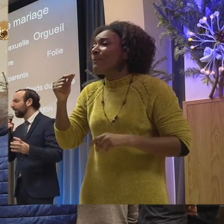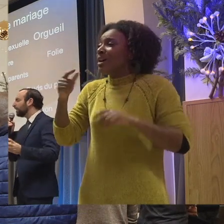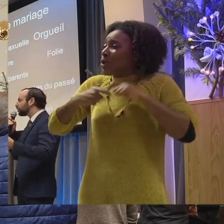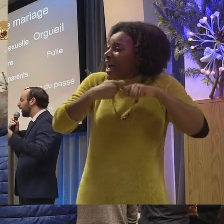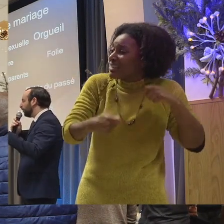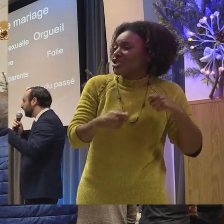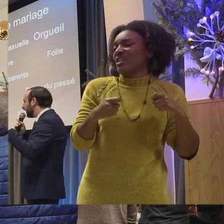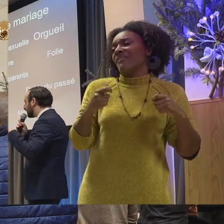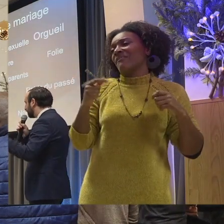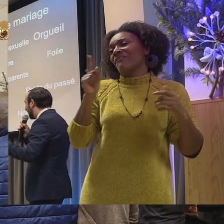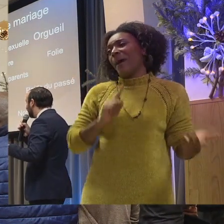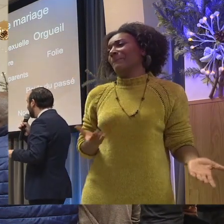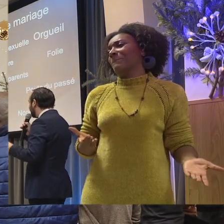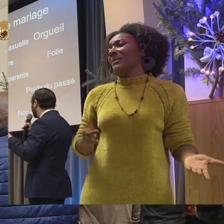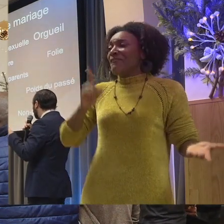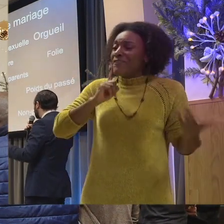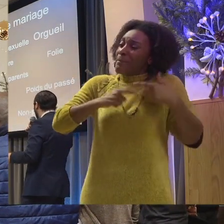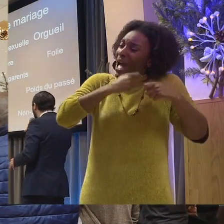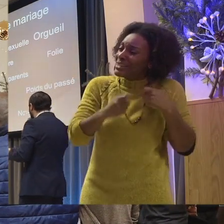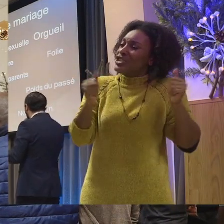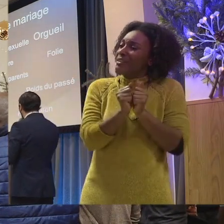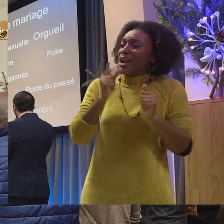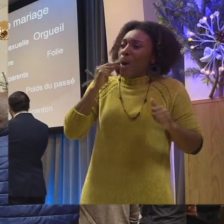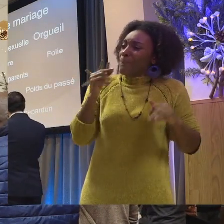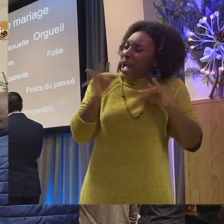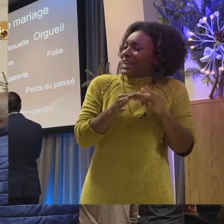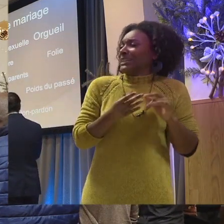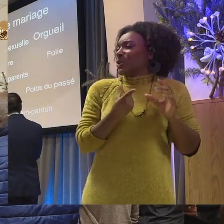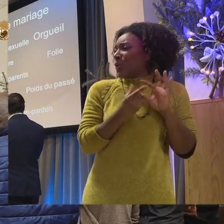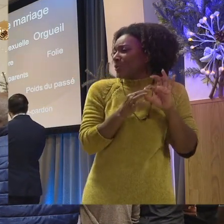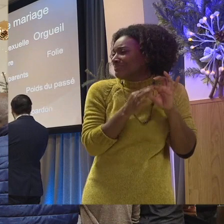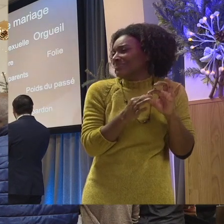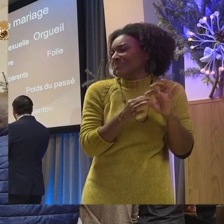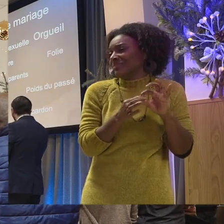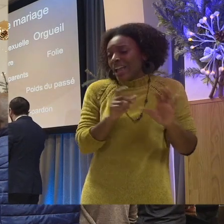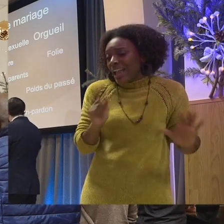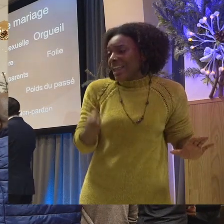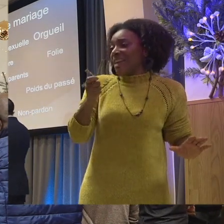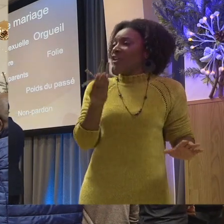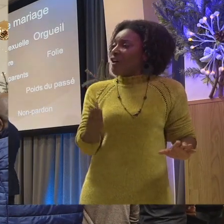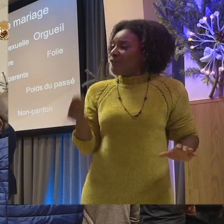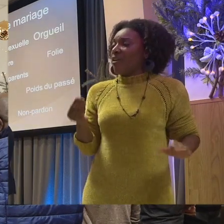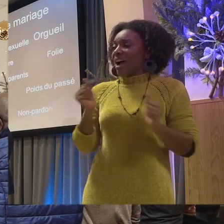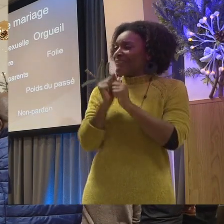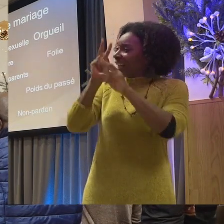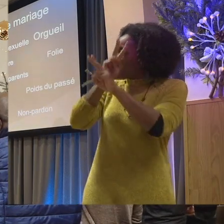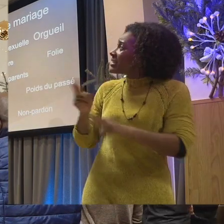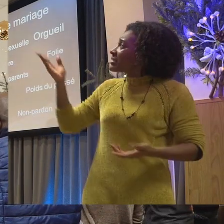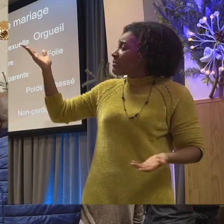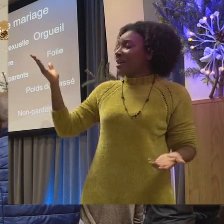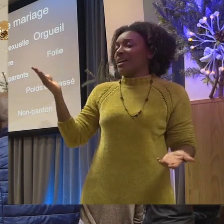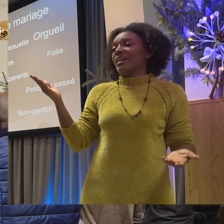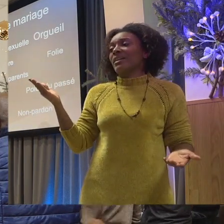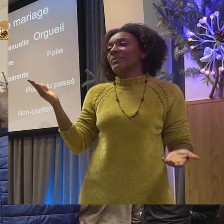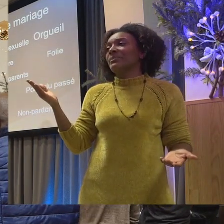chaque femme soit unie à son mari et que ensemble, Seigneur, ils puissent élever leurs enfants dans la crainte de ton nom. Seigneur, je t'en supplie, dis aux